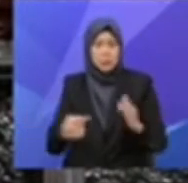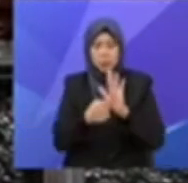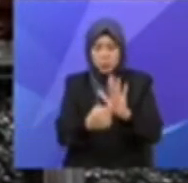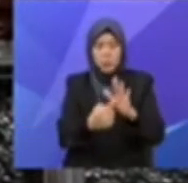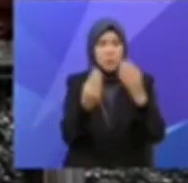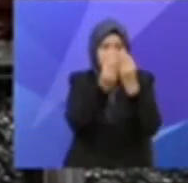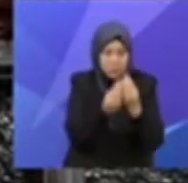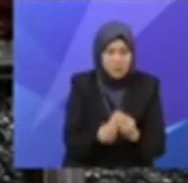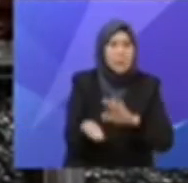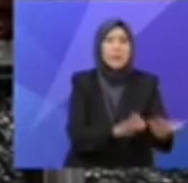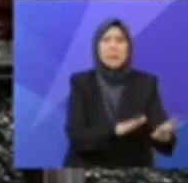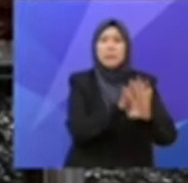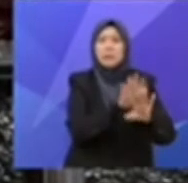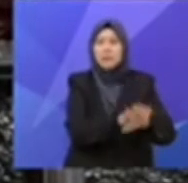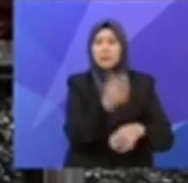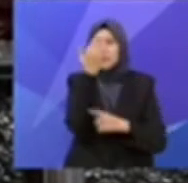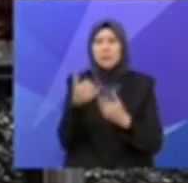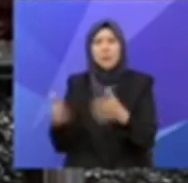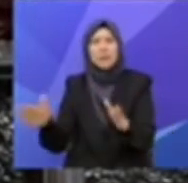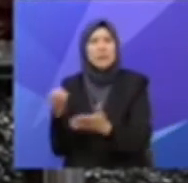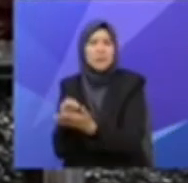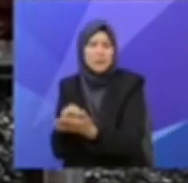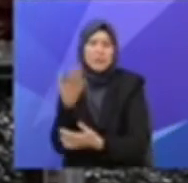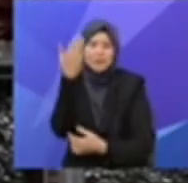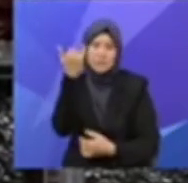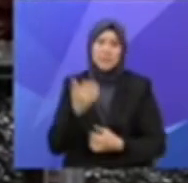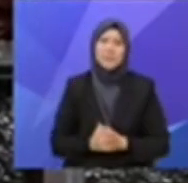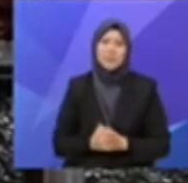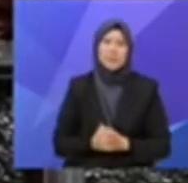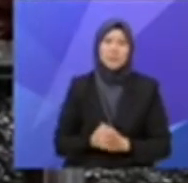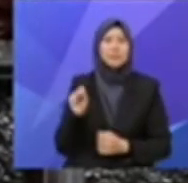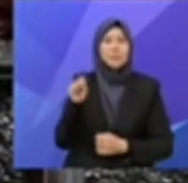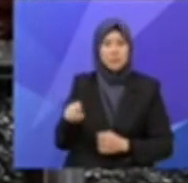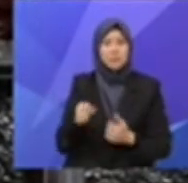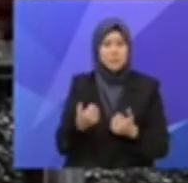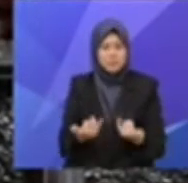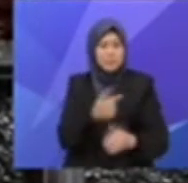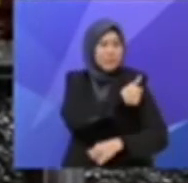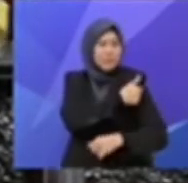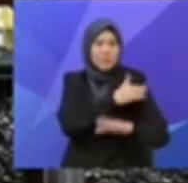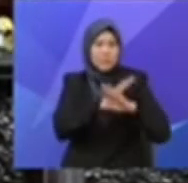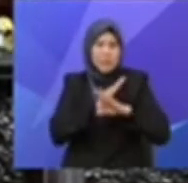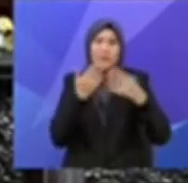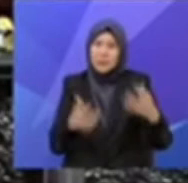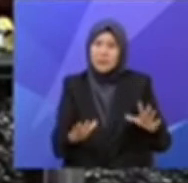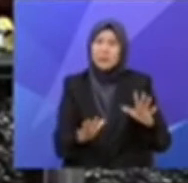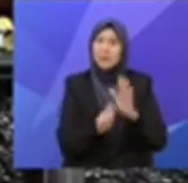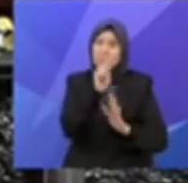menunjuk angka kematian masih tinggi yang sama yang kedua sains ada tak pernah menunjukkan vaksinasi tinggi